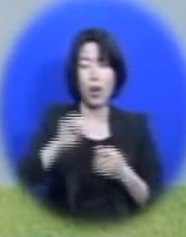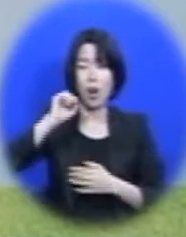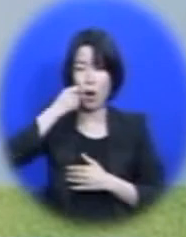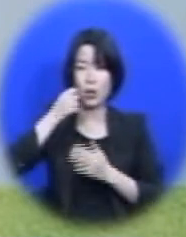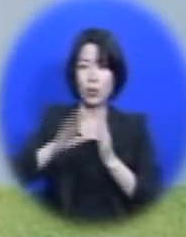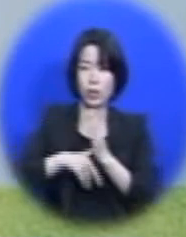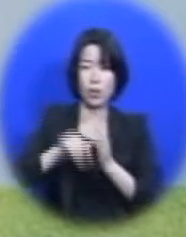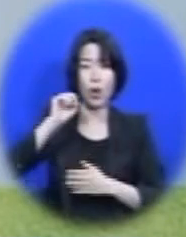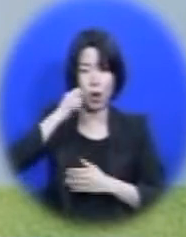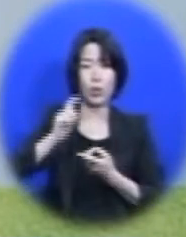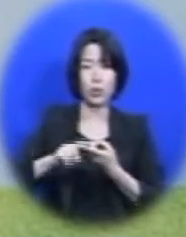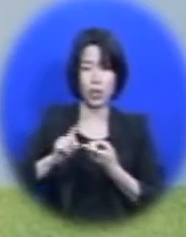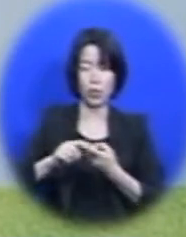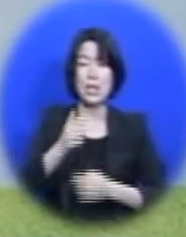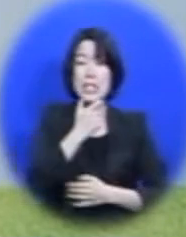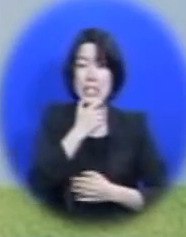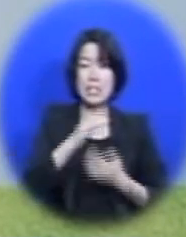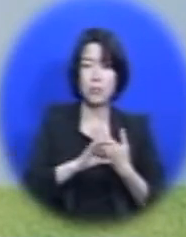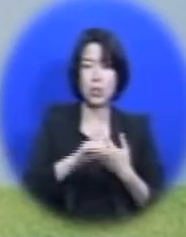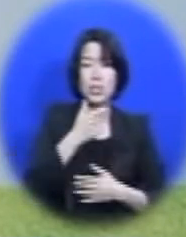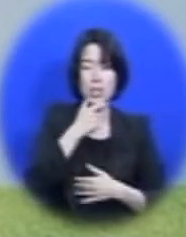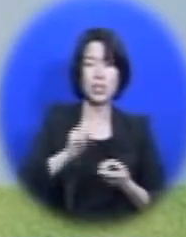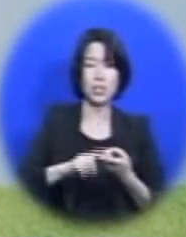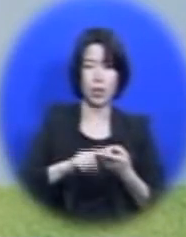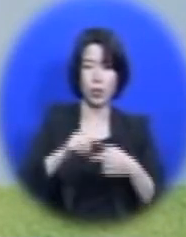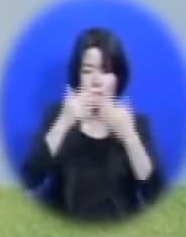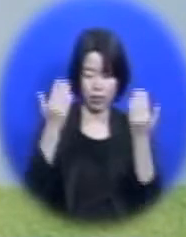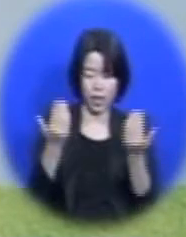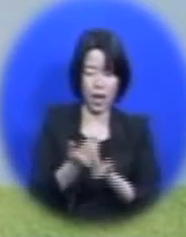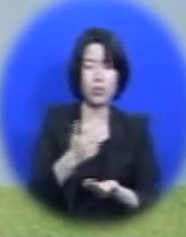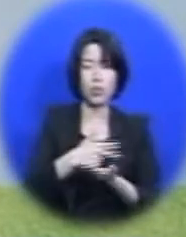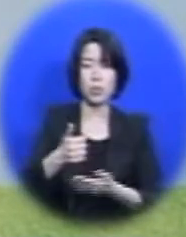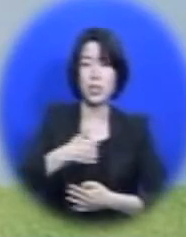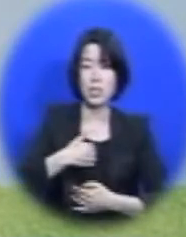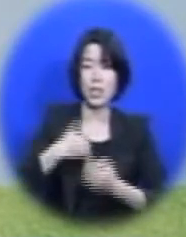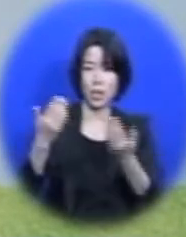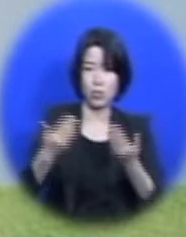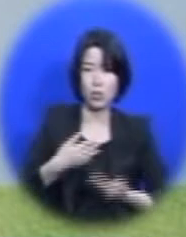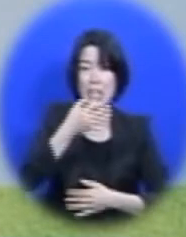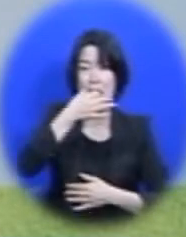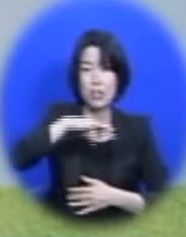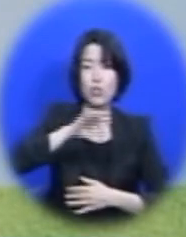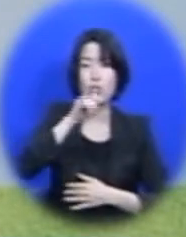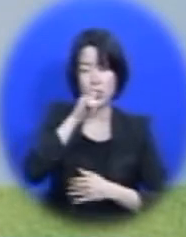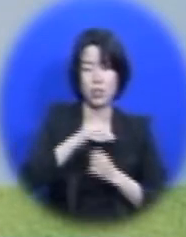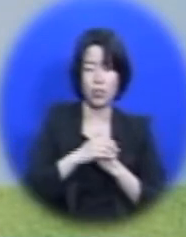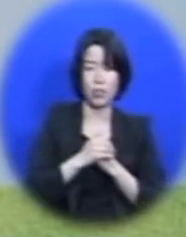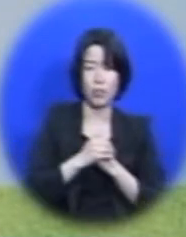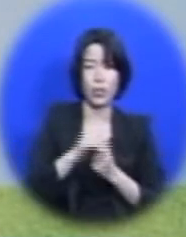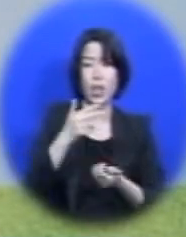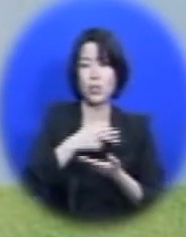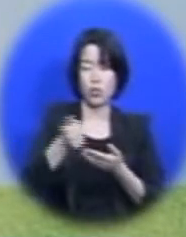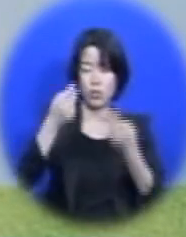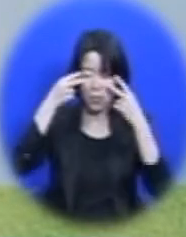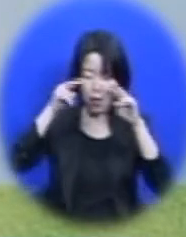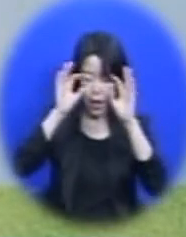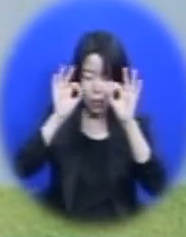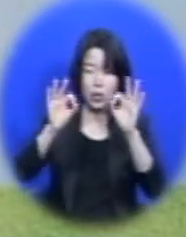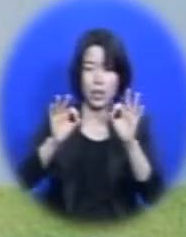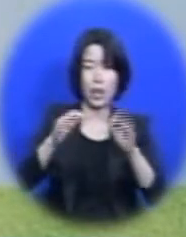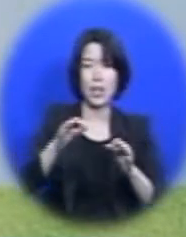때는 어려운 대로, 싫으면 싫은 대로 다 주님이 저에게 주시는 유익이 있었어요. 주님